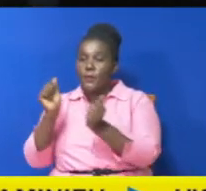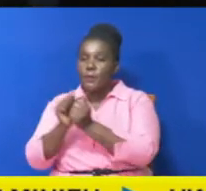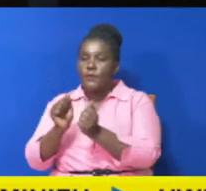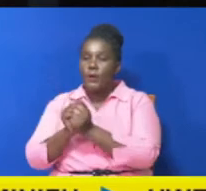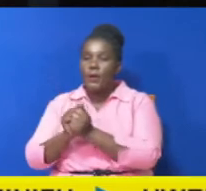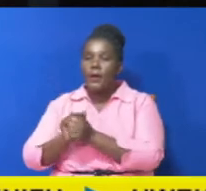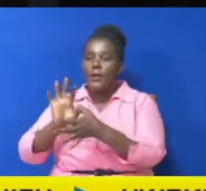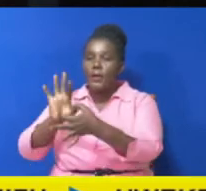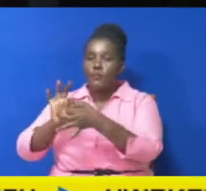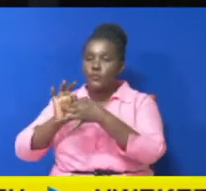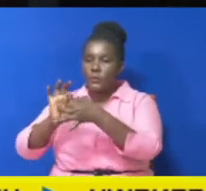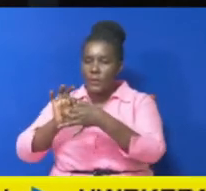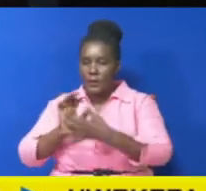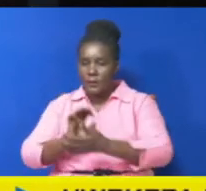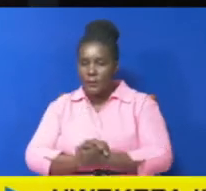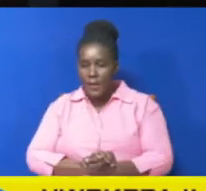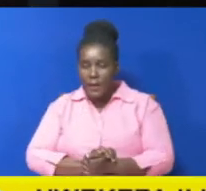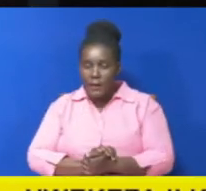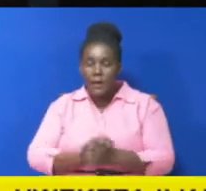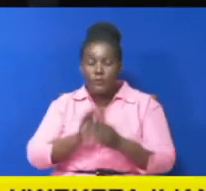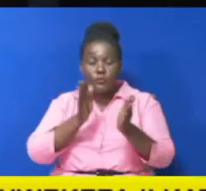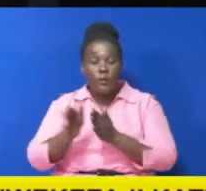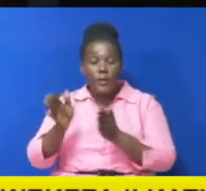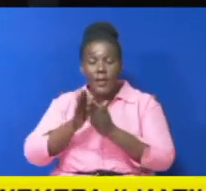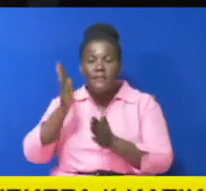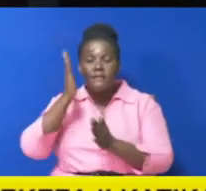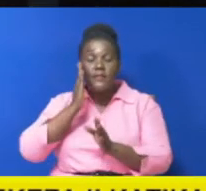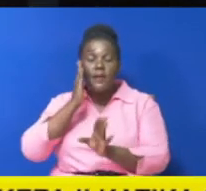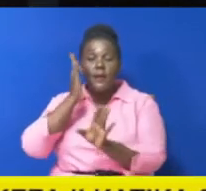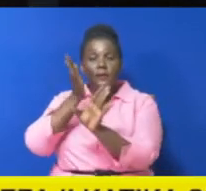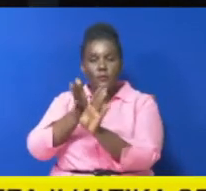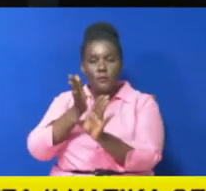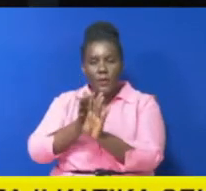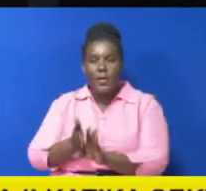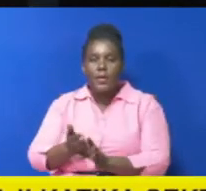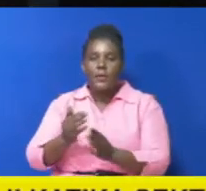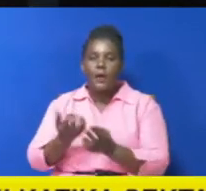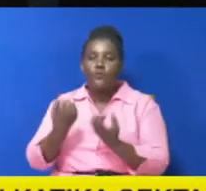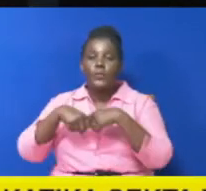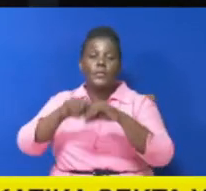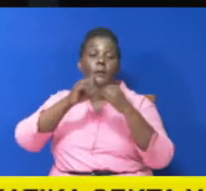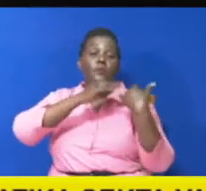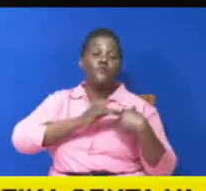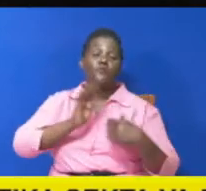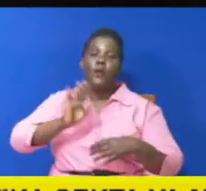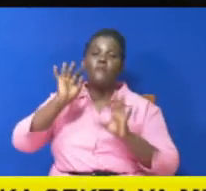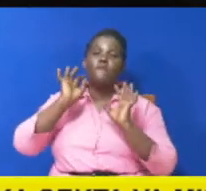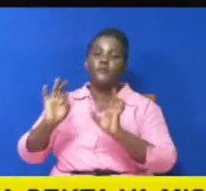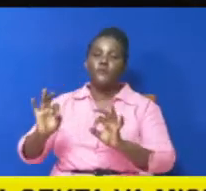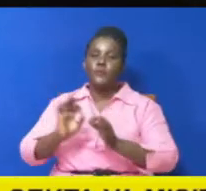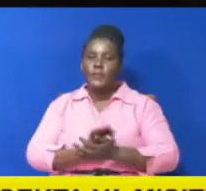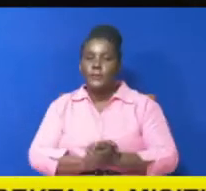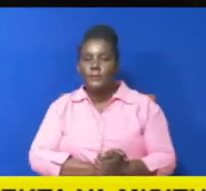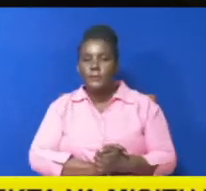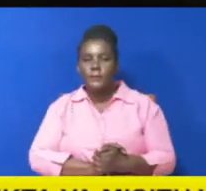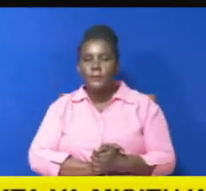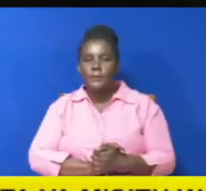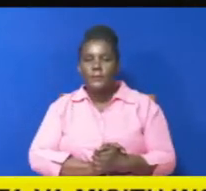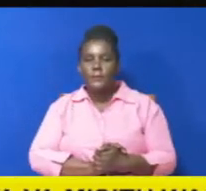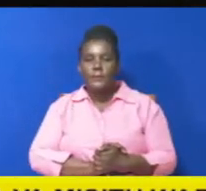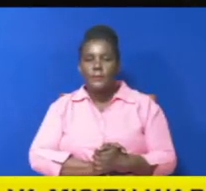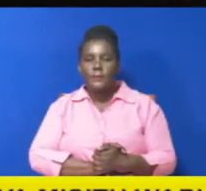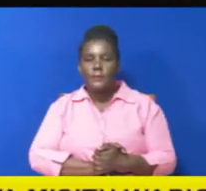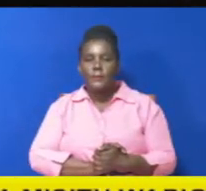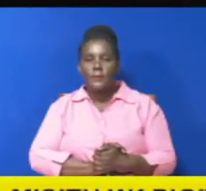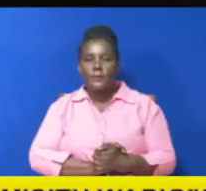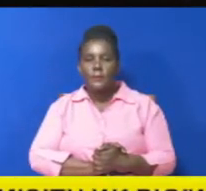kijana awe vizuri kisaikolojia, aweze kuperform majukumu yake vizuri. Ambao wanapenda kujifunza.